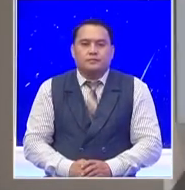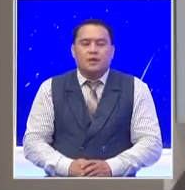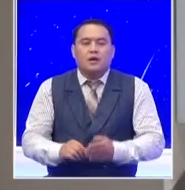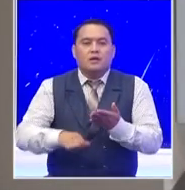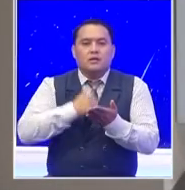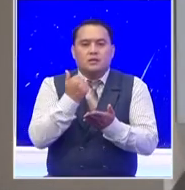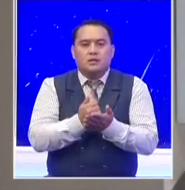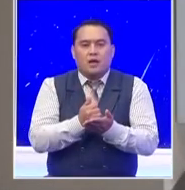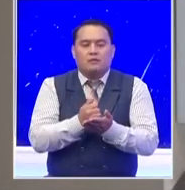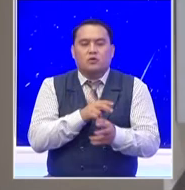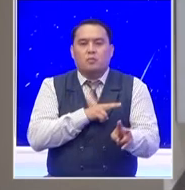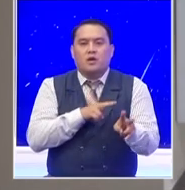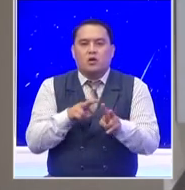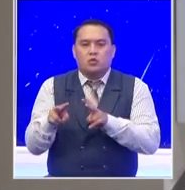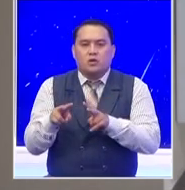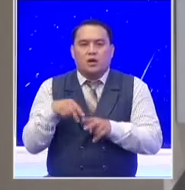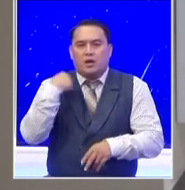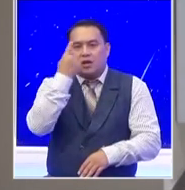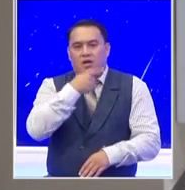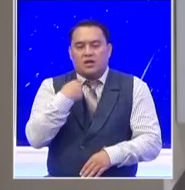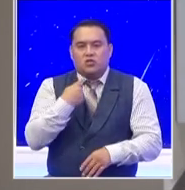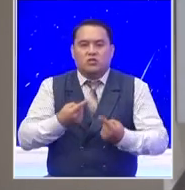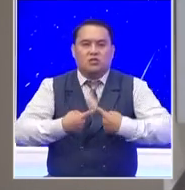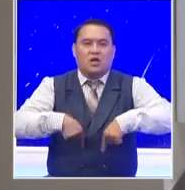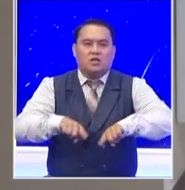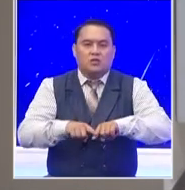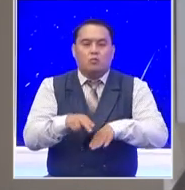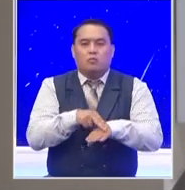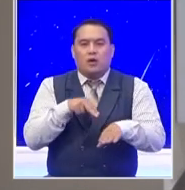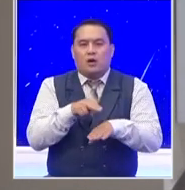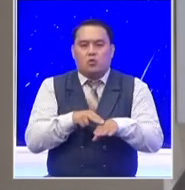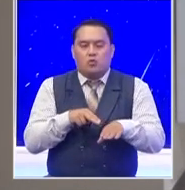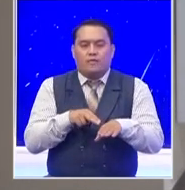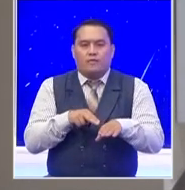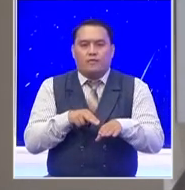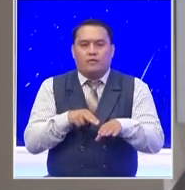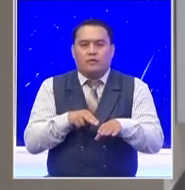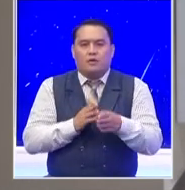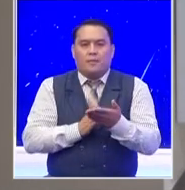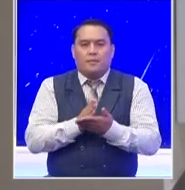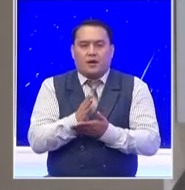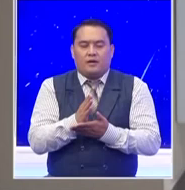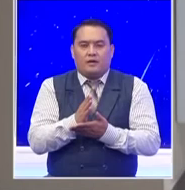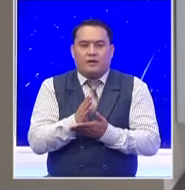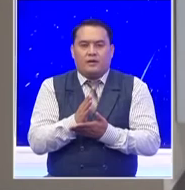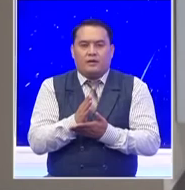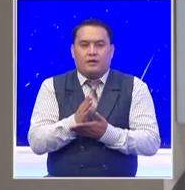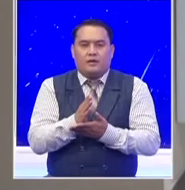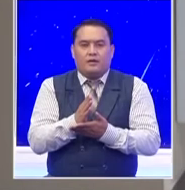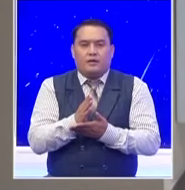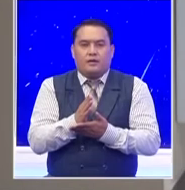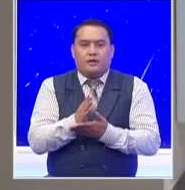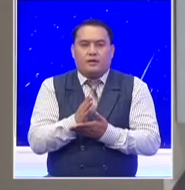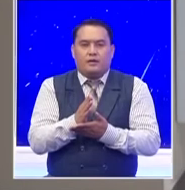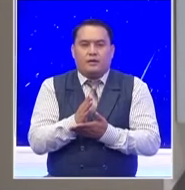основной патрули, личный состав отряда, они это направлены на такие